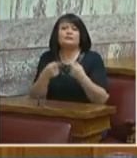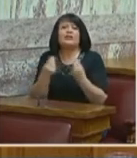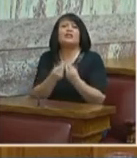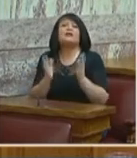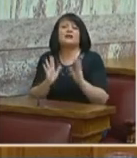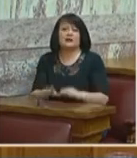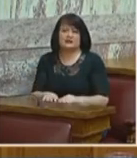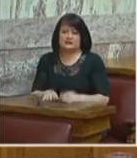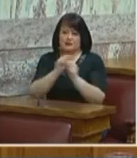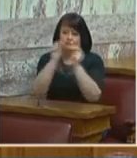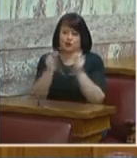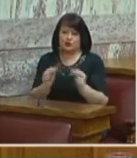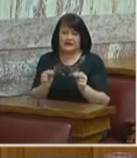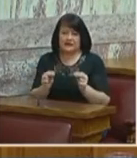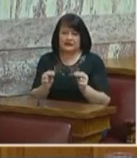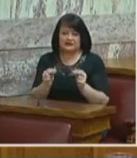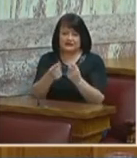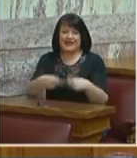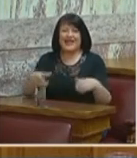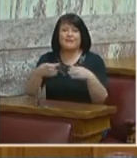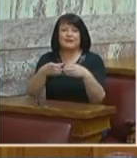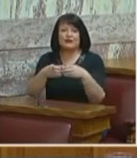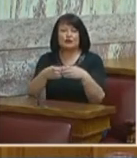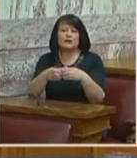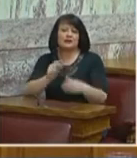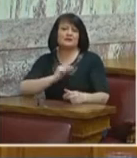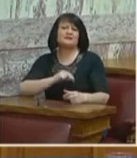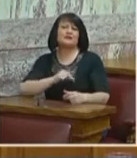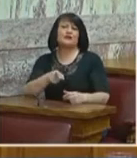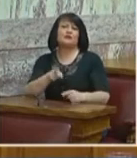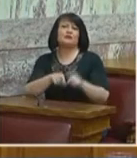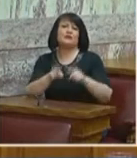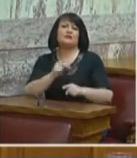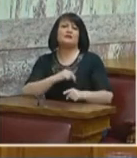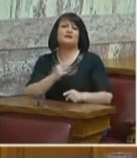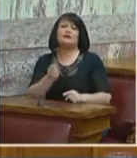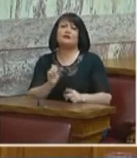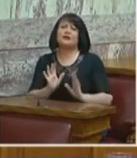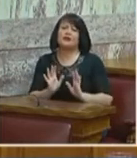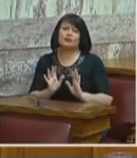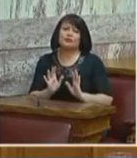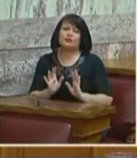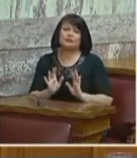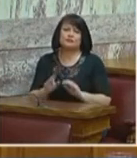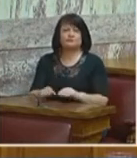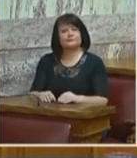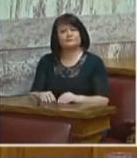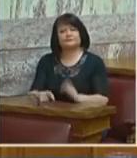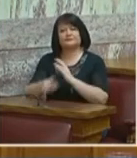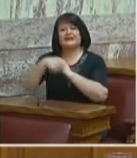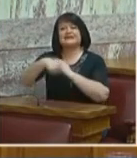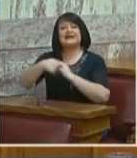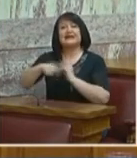η πλειοψηφία της Επιτροπής επέλεξε να υπηρετήσει σκοπιμότητες. προσέλαβε διάσταση επίσης η πρωτοβουλία της αγγελέως κυρίας του